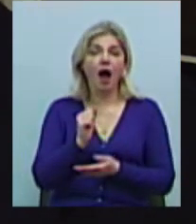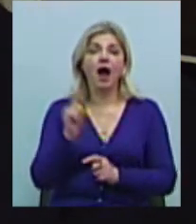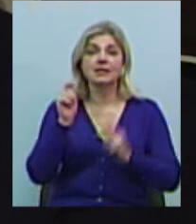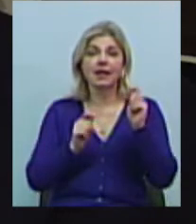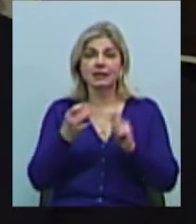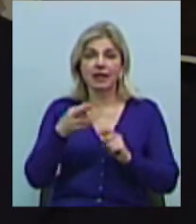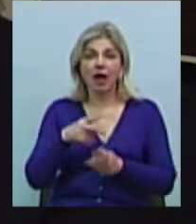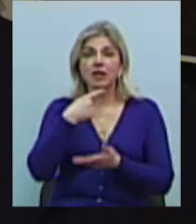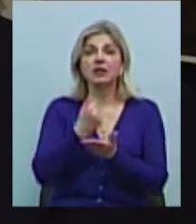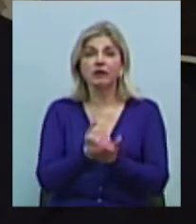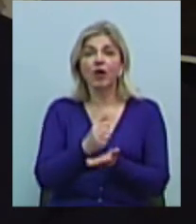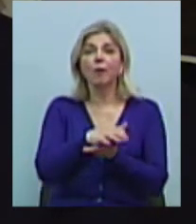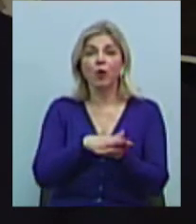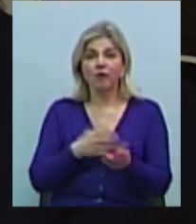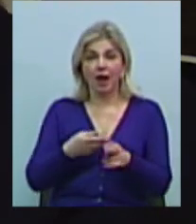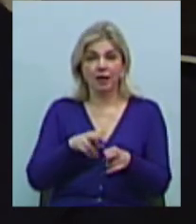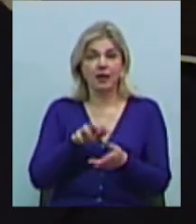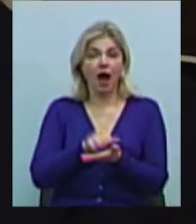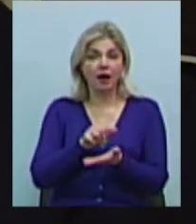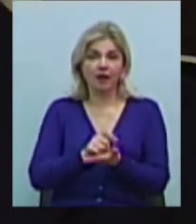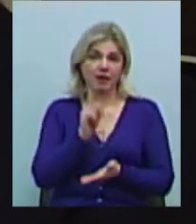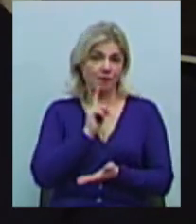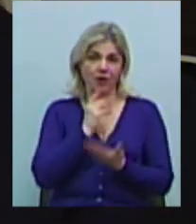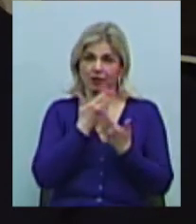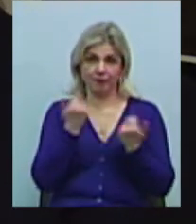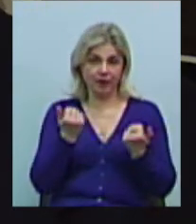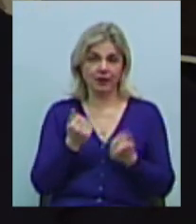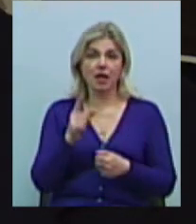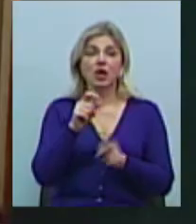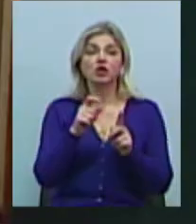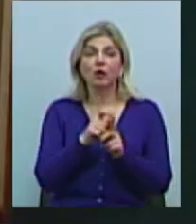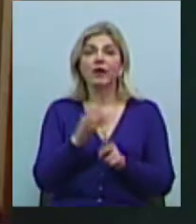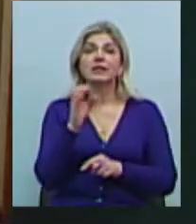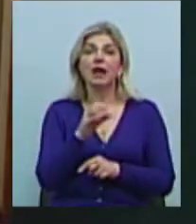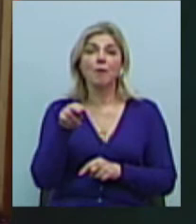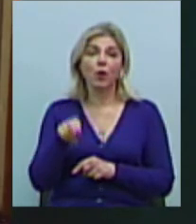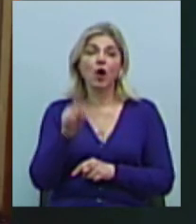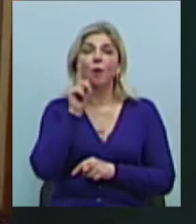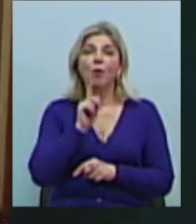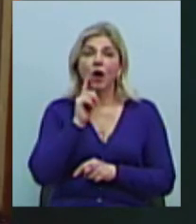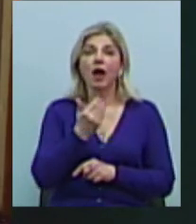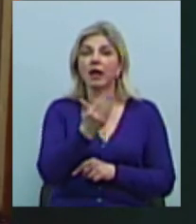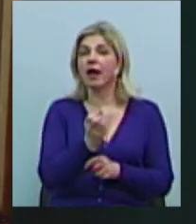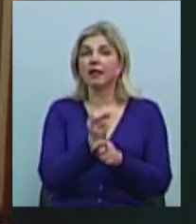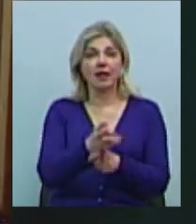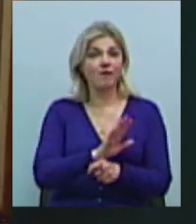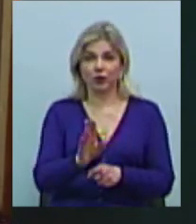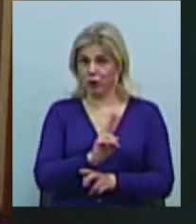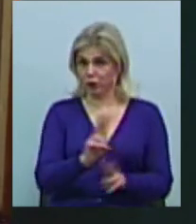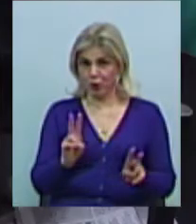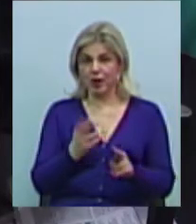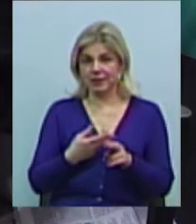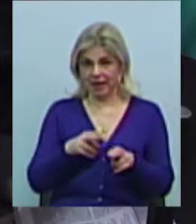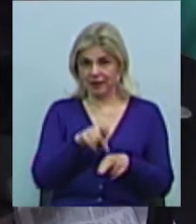із затвердження продовження цієї оренди ще немає. За словами Сергія Політаєва, поки їх ніхто не жене з цього приміщення.